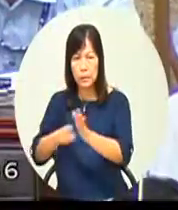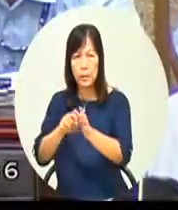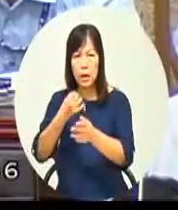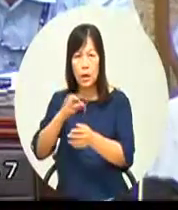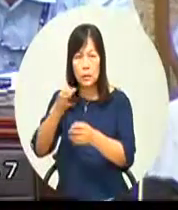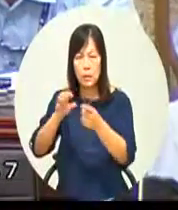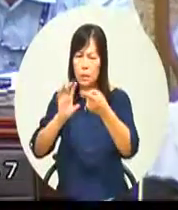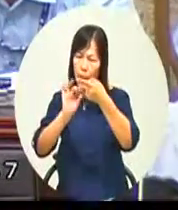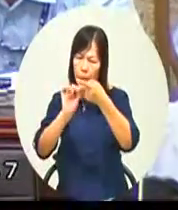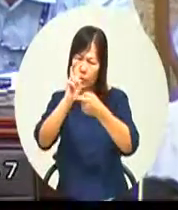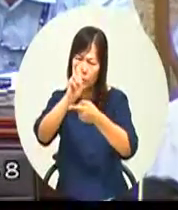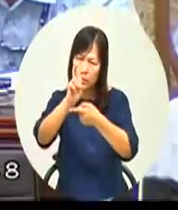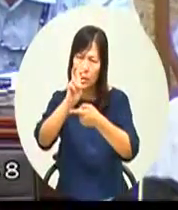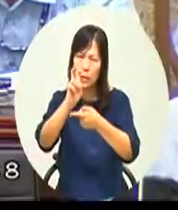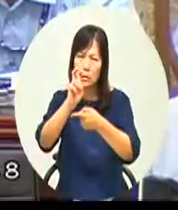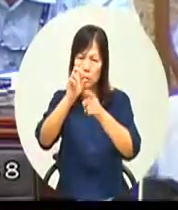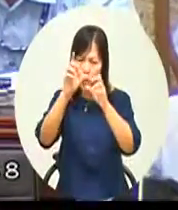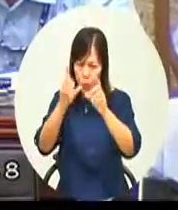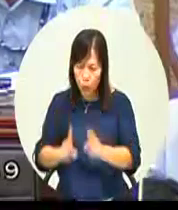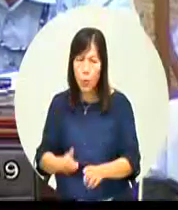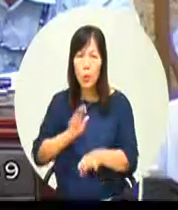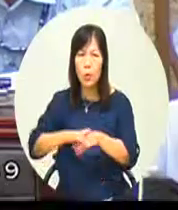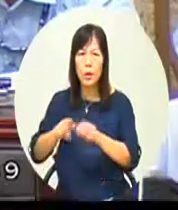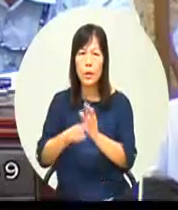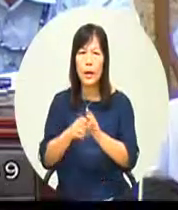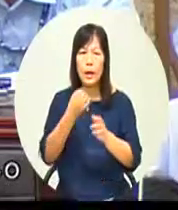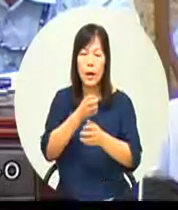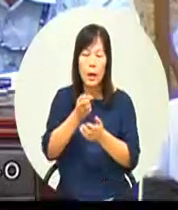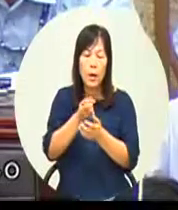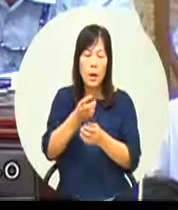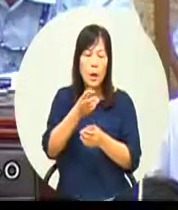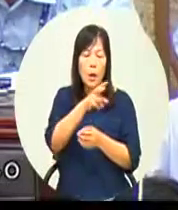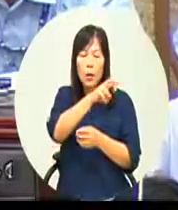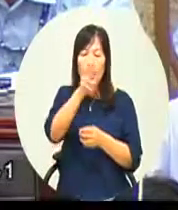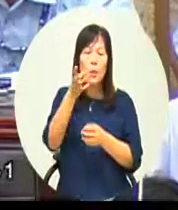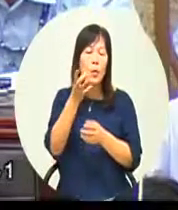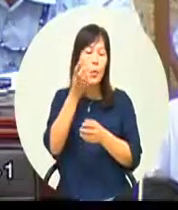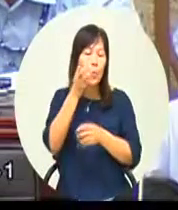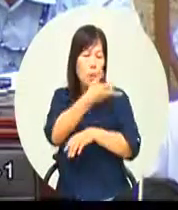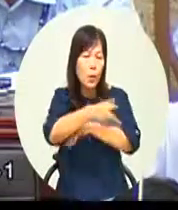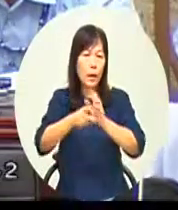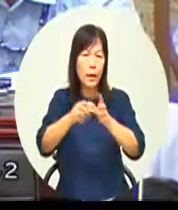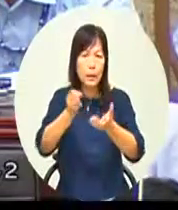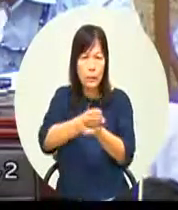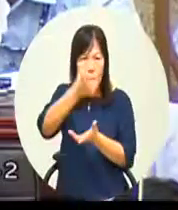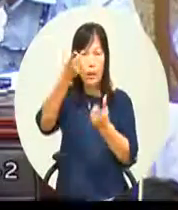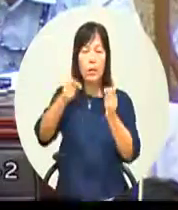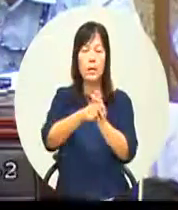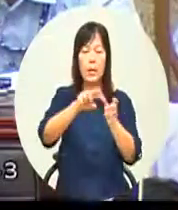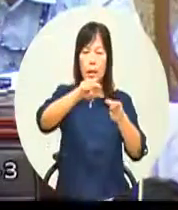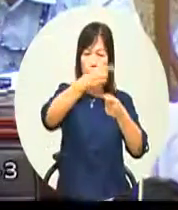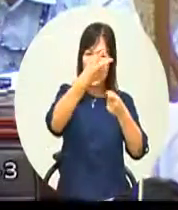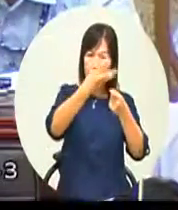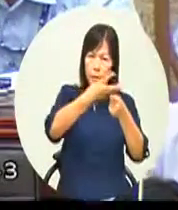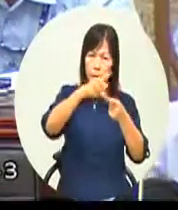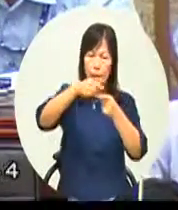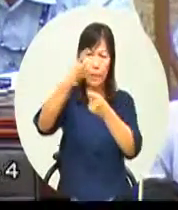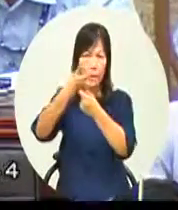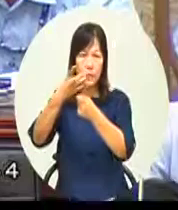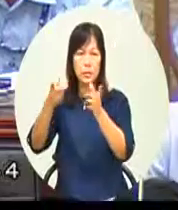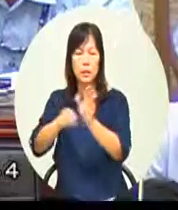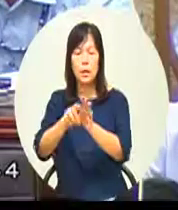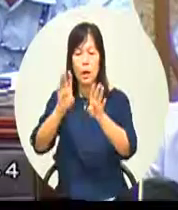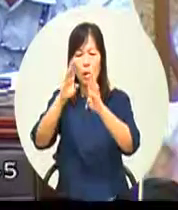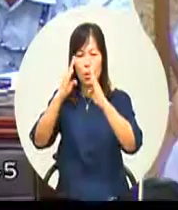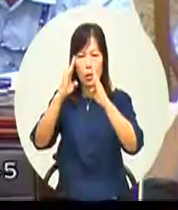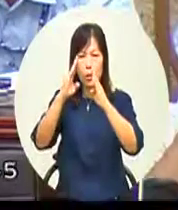不多20%左右，那我们观海大楼部分就是这样，从103年、104年开始它的房屋税都有下